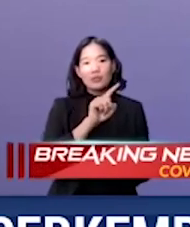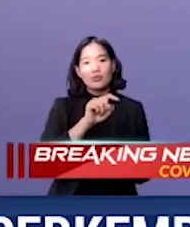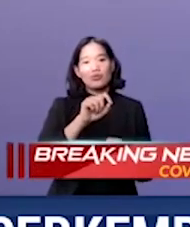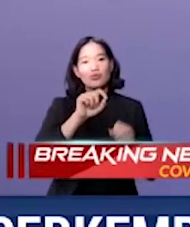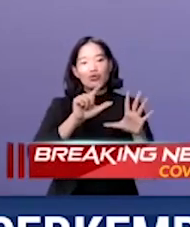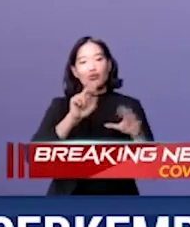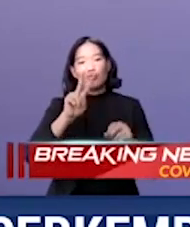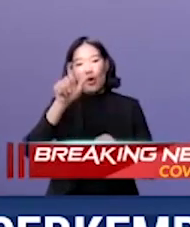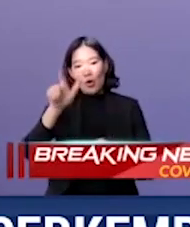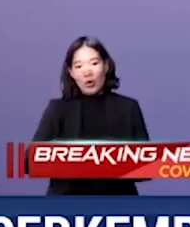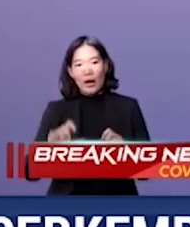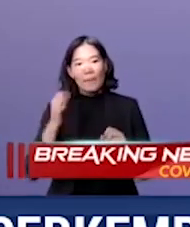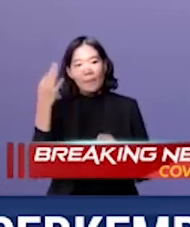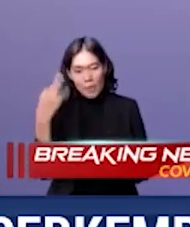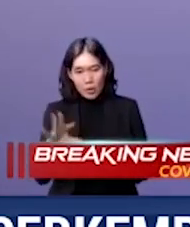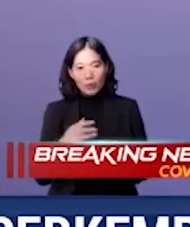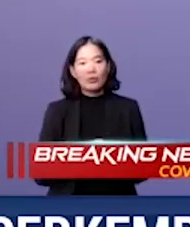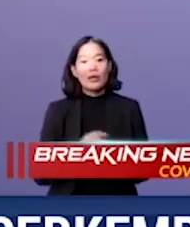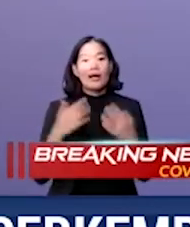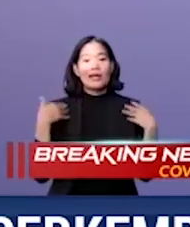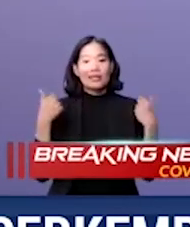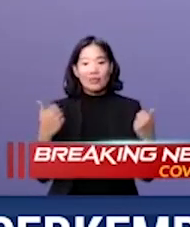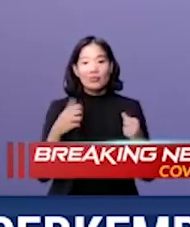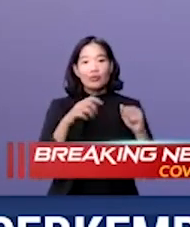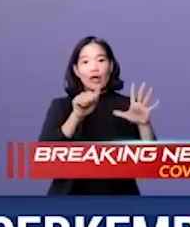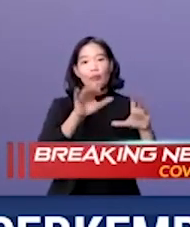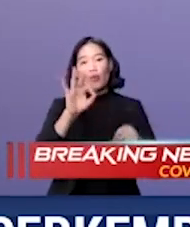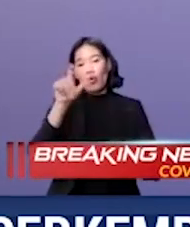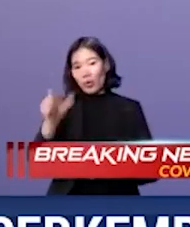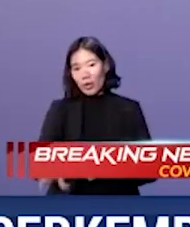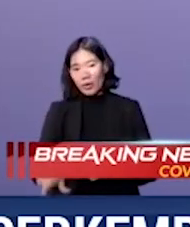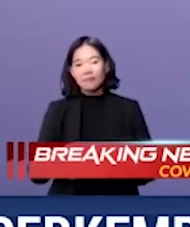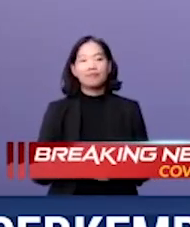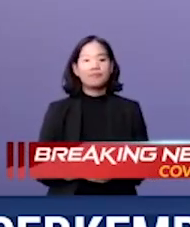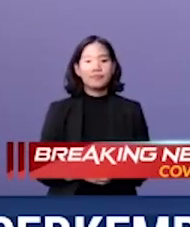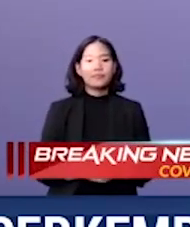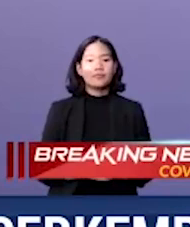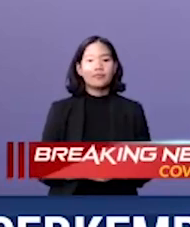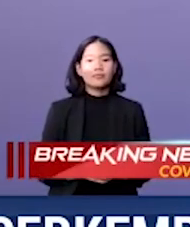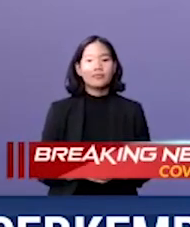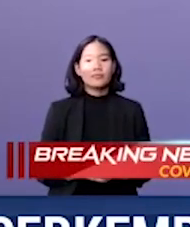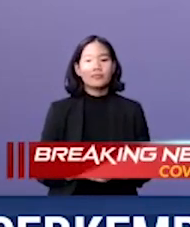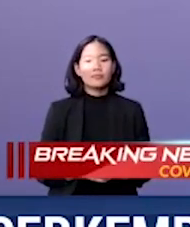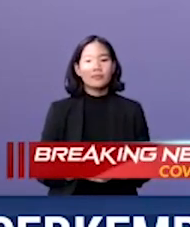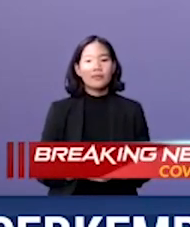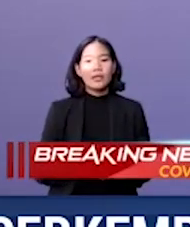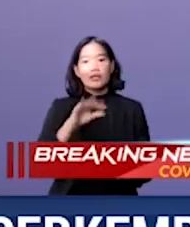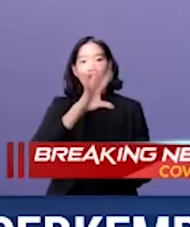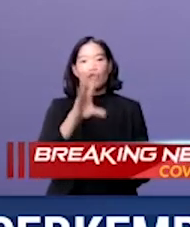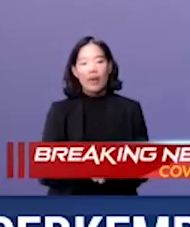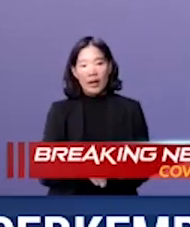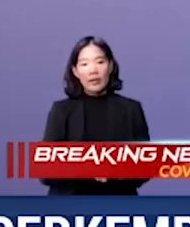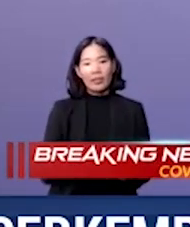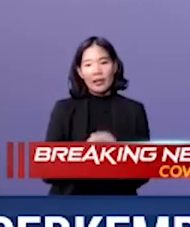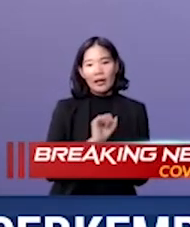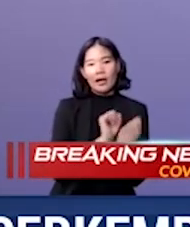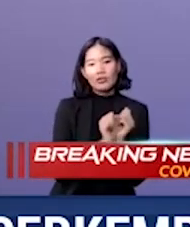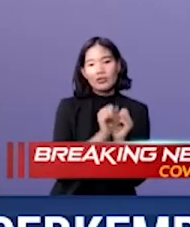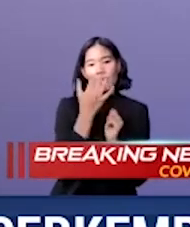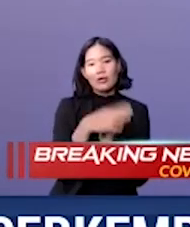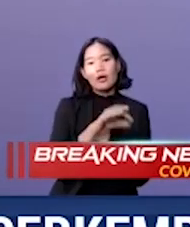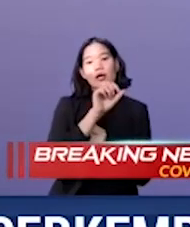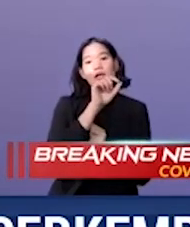127 orang dan sembuh 60 orang kemudian Jawa Barat melaporkan kasus baru